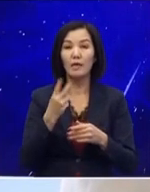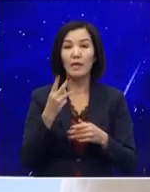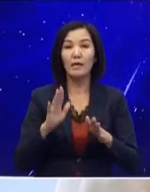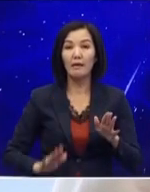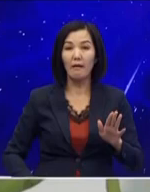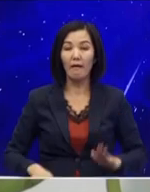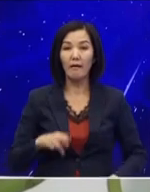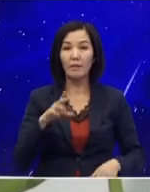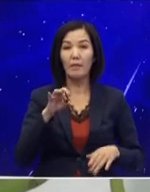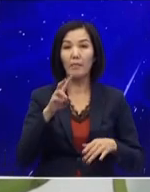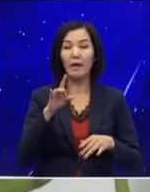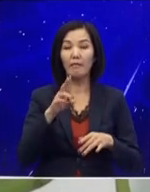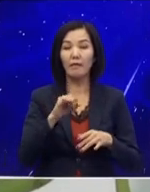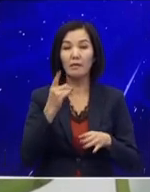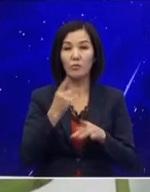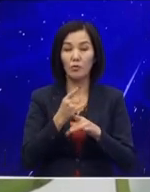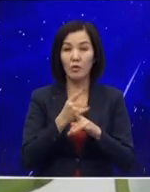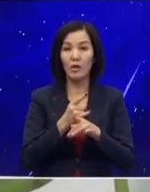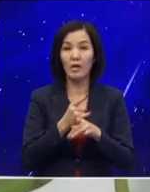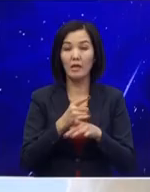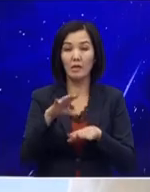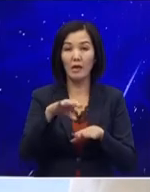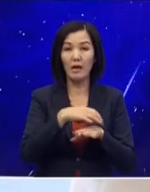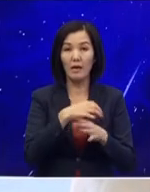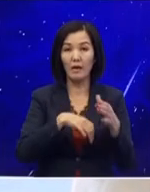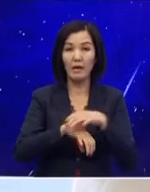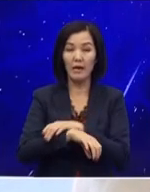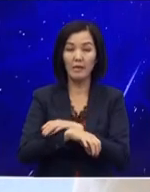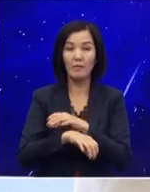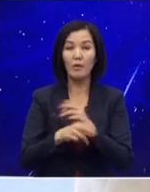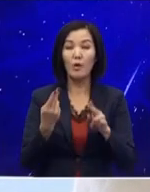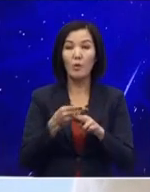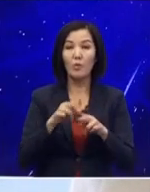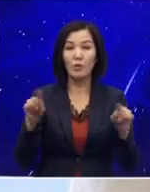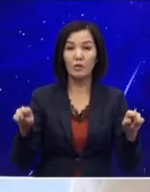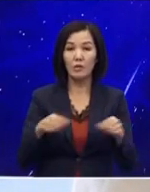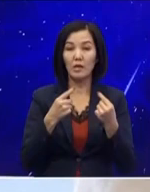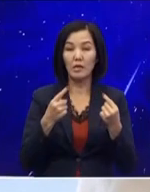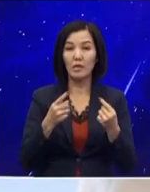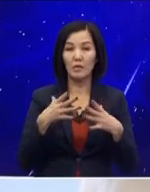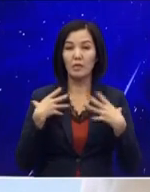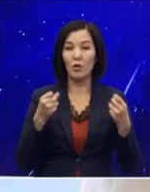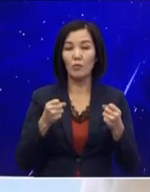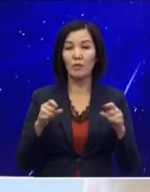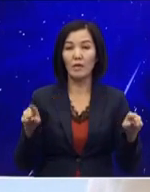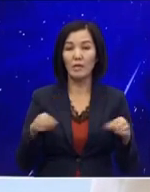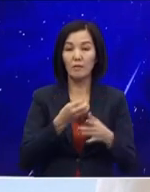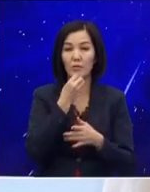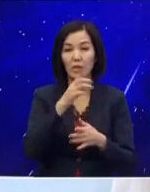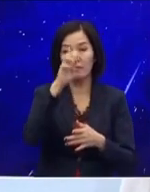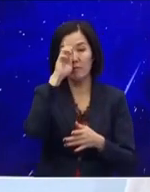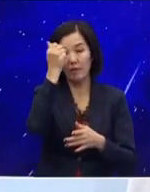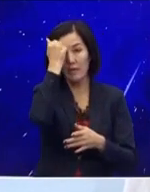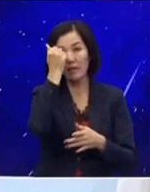аяғымда протез, ем қабылдап жатырмын. Ақырын-ақырын нәтиже беріп келеді. Өте қуаныштымын. Сөзбен айтып жеткізу мүмкін емес. Мемлекетке